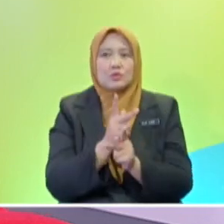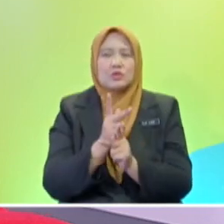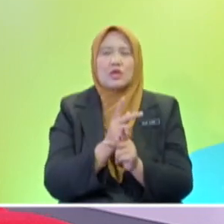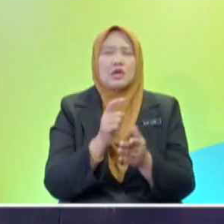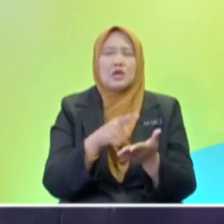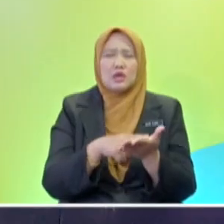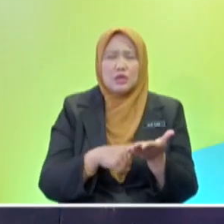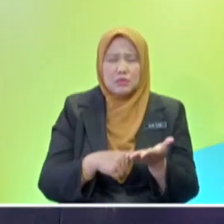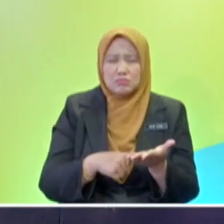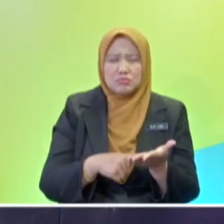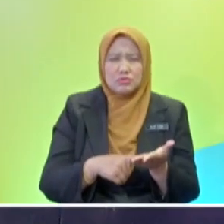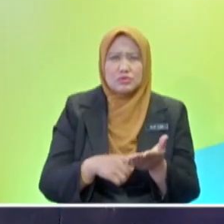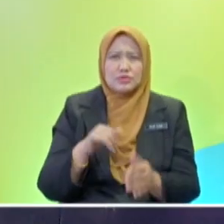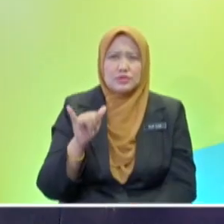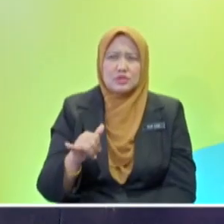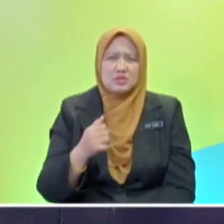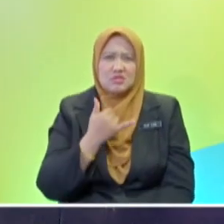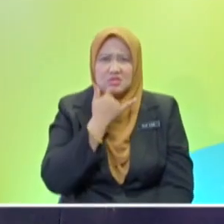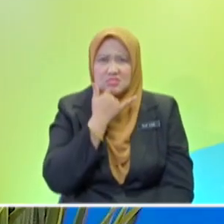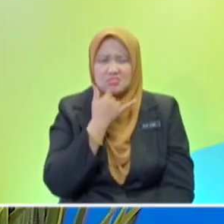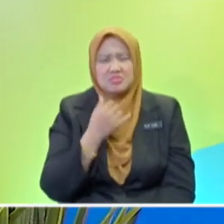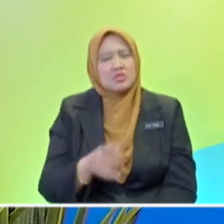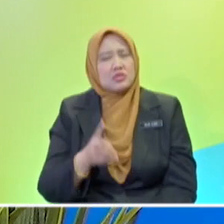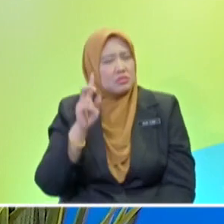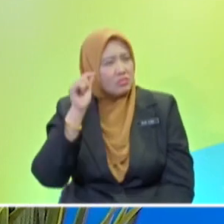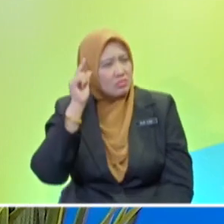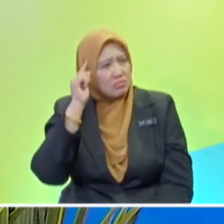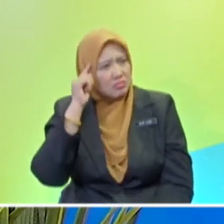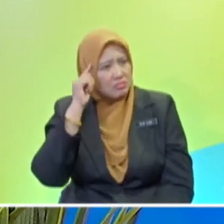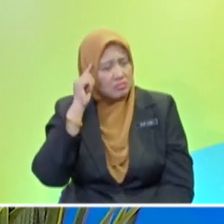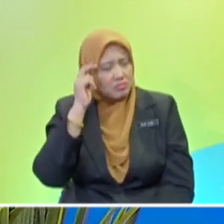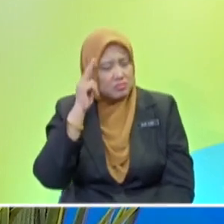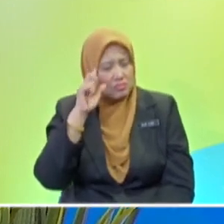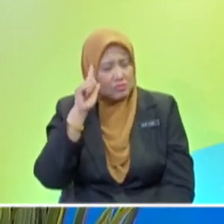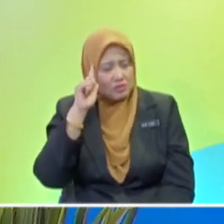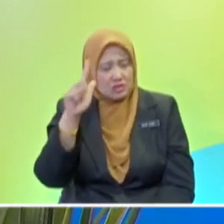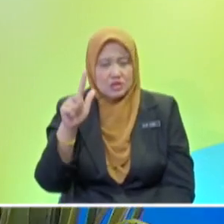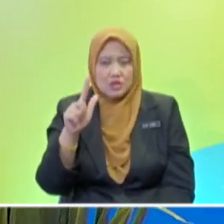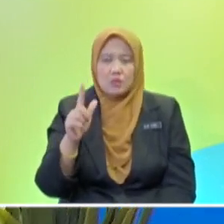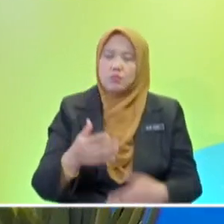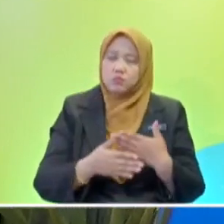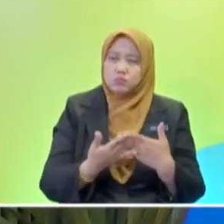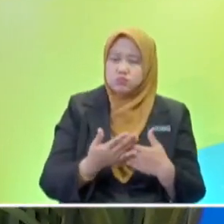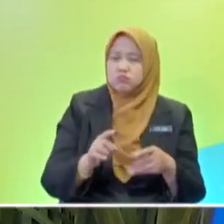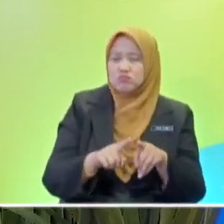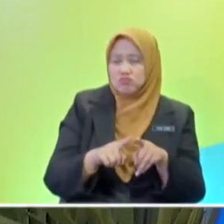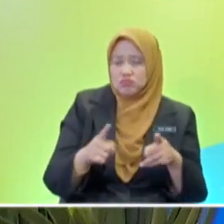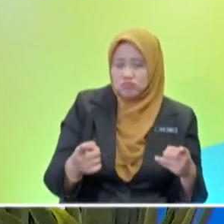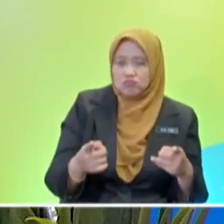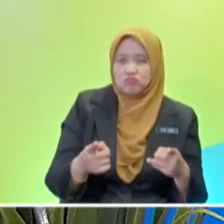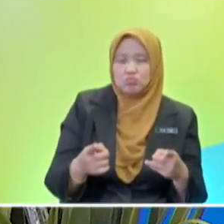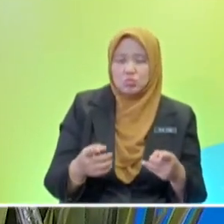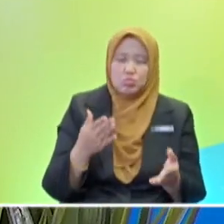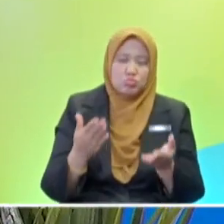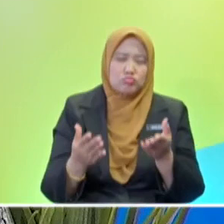nampak seperti mudah tapi memberikan kesan kepada kita punya eee proses